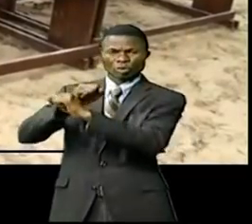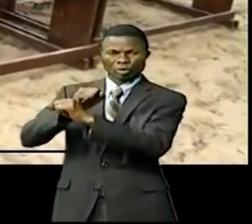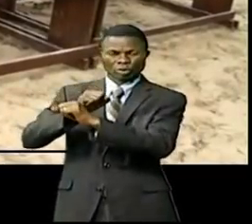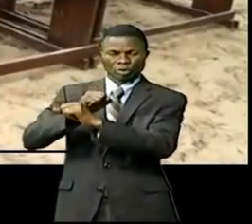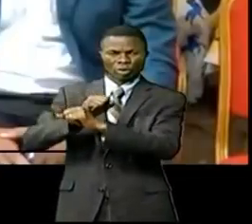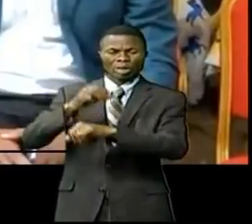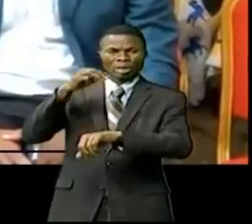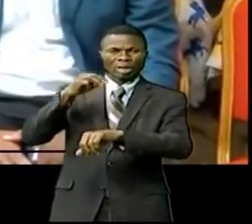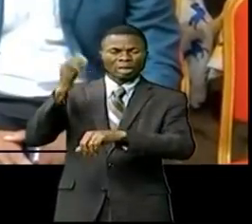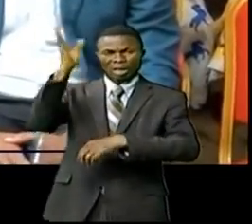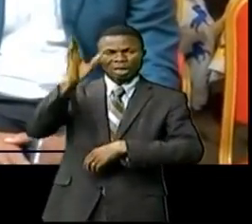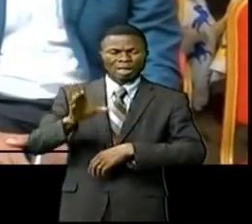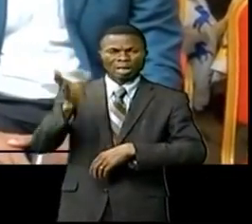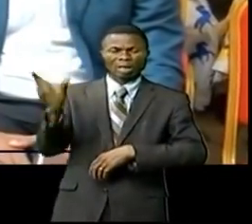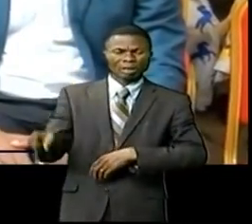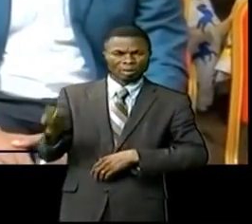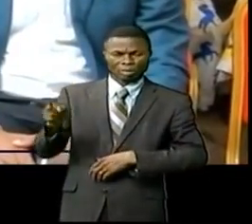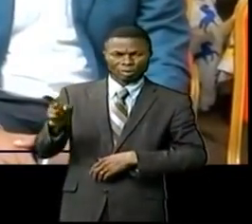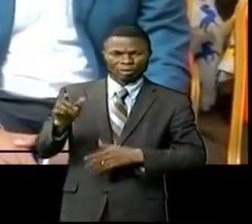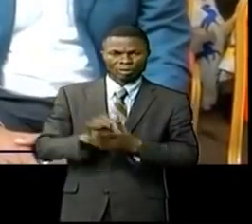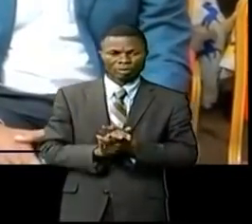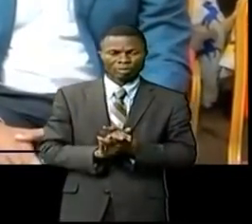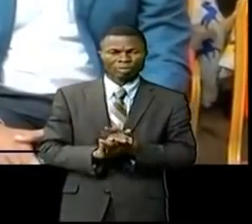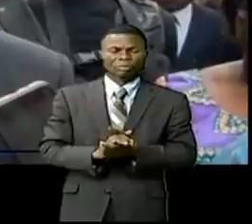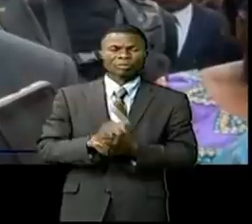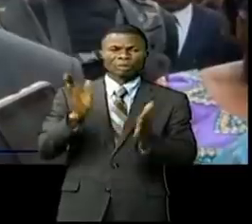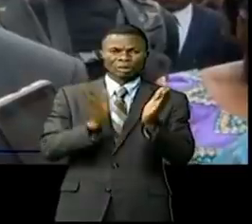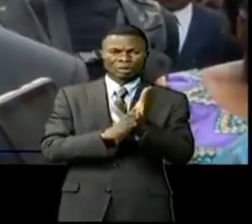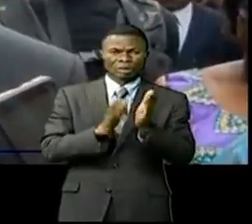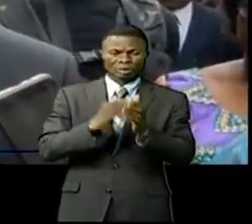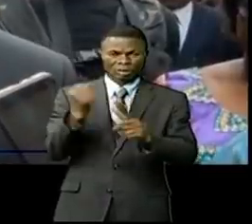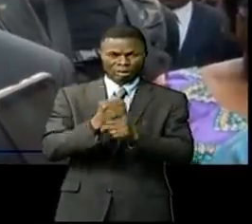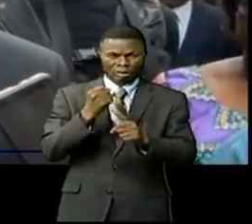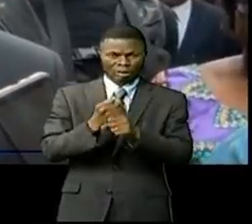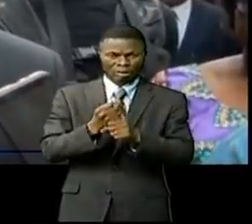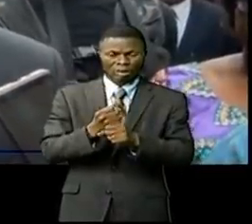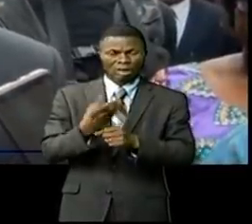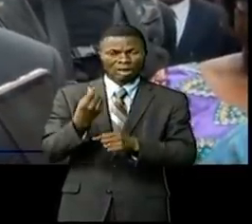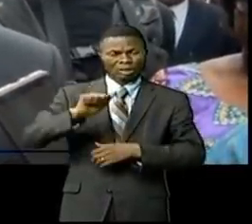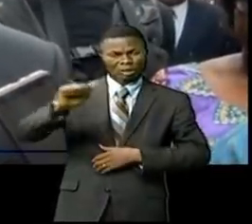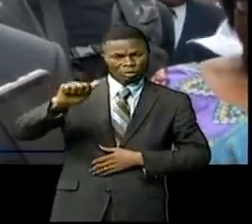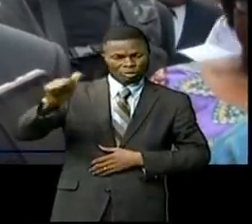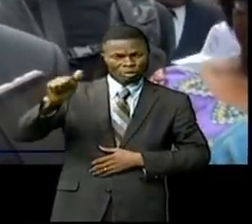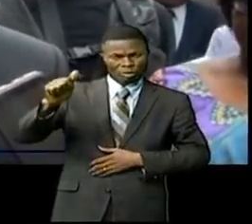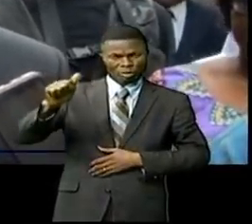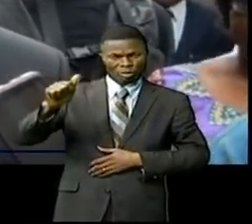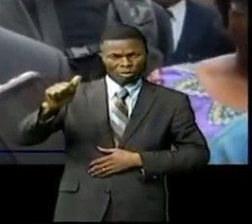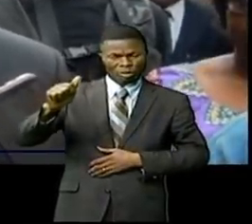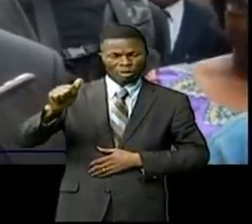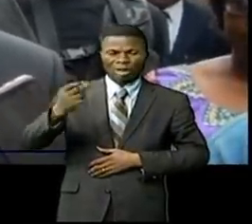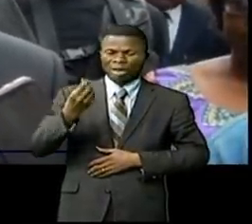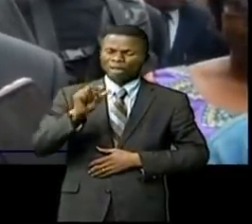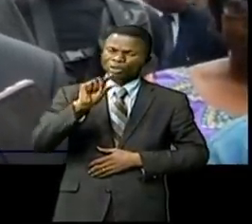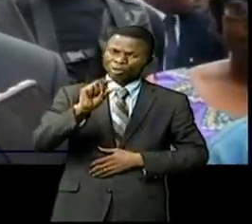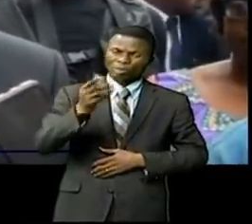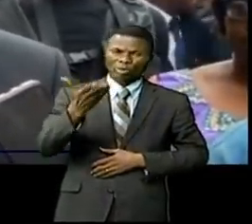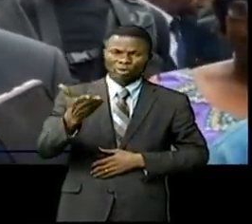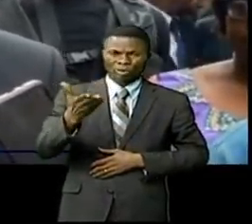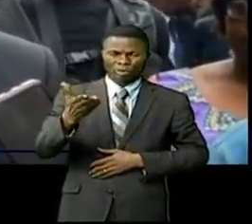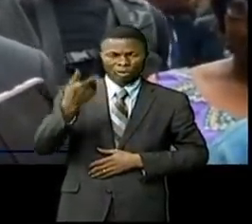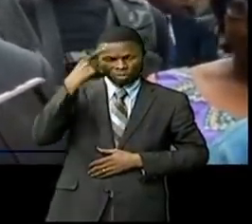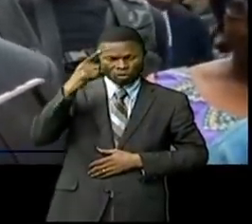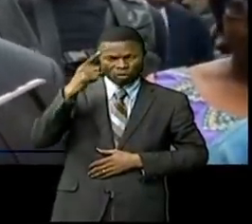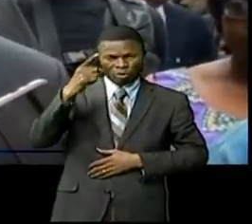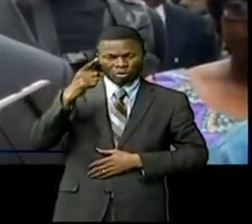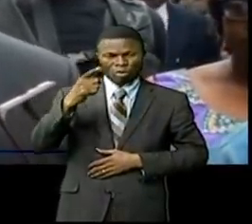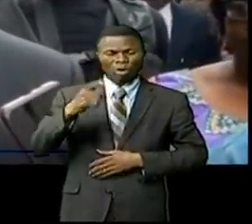Lodge à Kisantu au Congo central. Le FPN travaille aujourd'hui avec des ressources propres, avec de maigres moyens. Et nous récoltons le